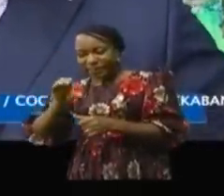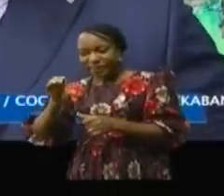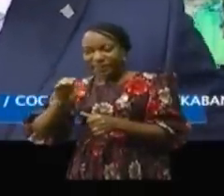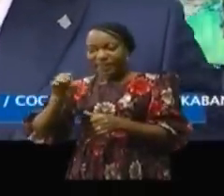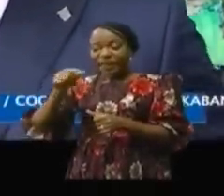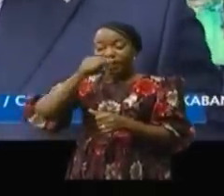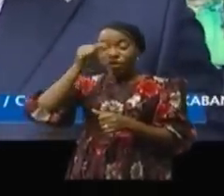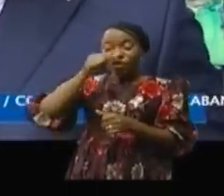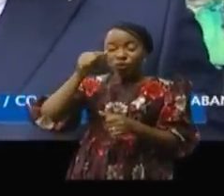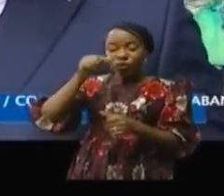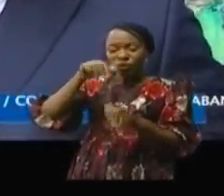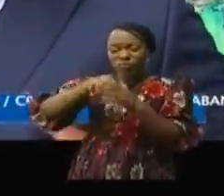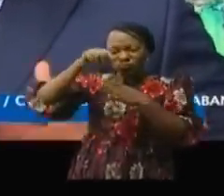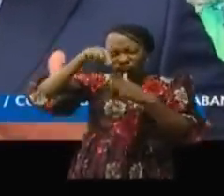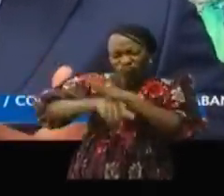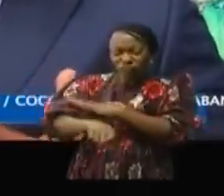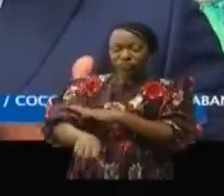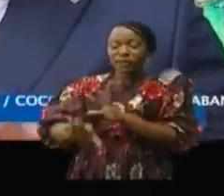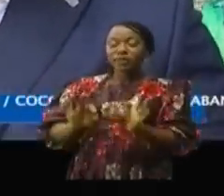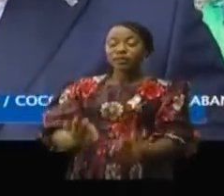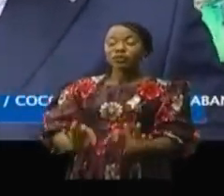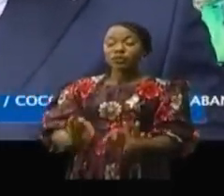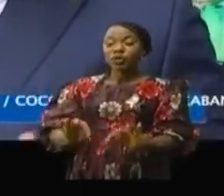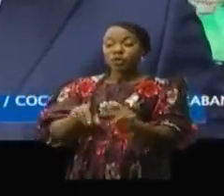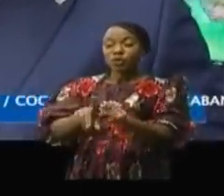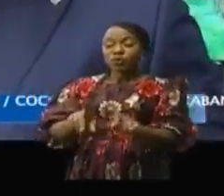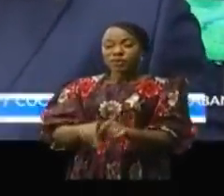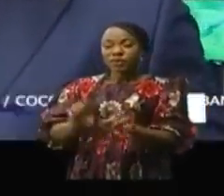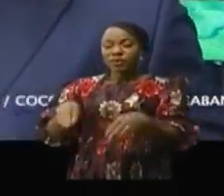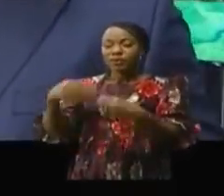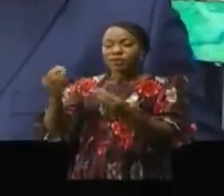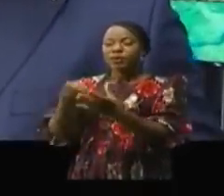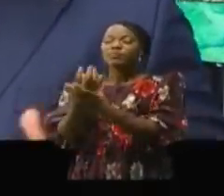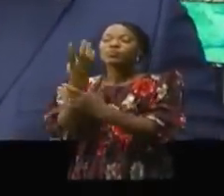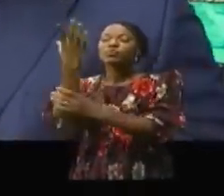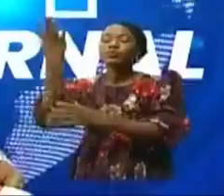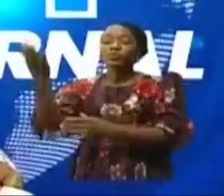hydrocarbures enfouis dans les sous-sols et pour les mettre en production.